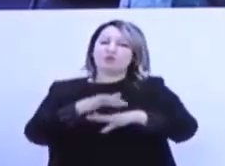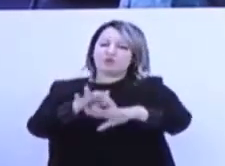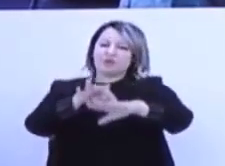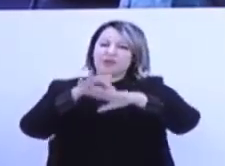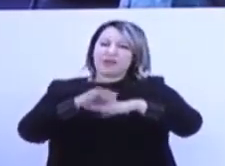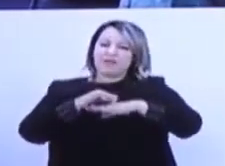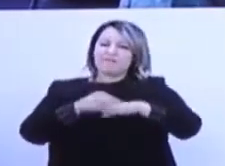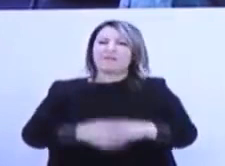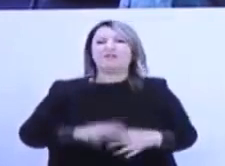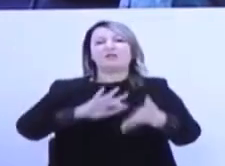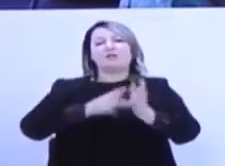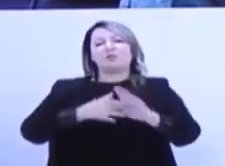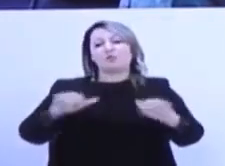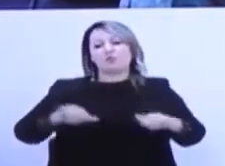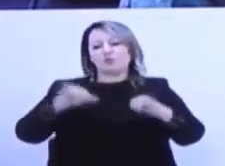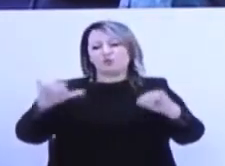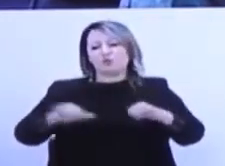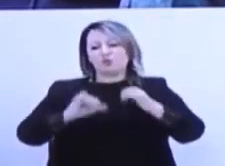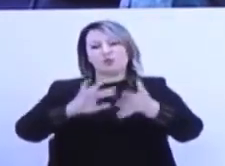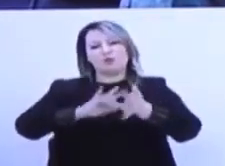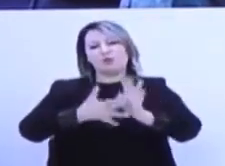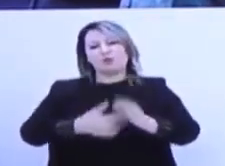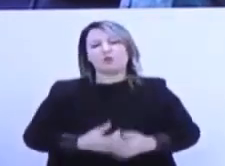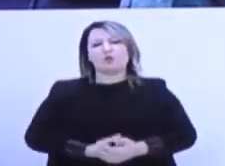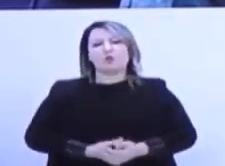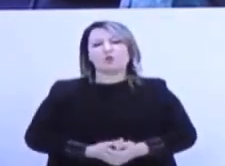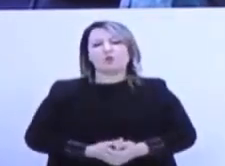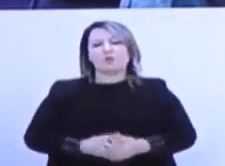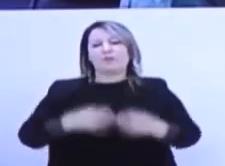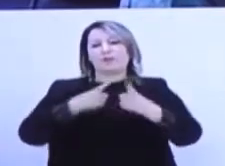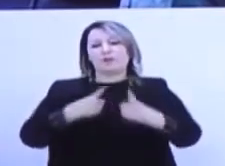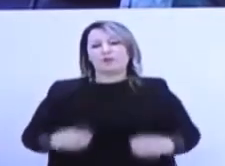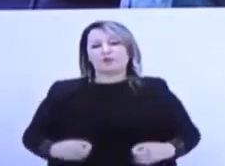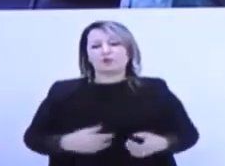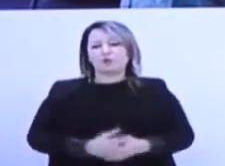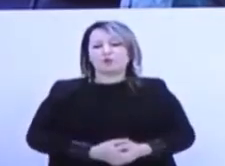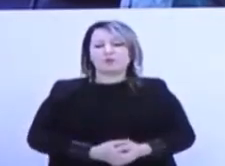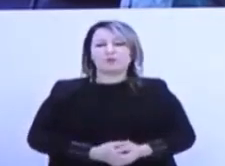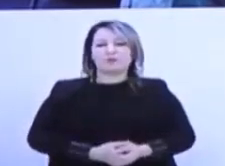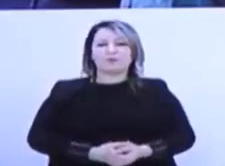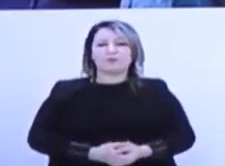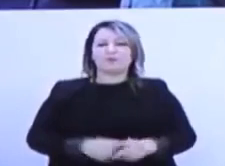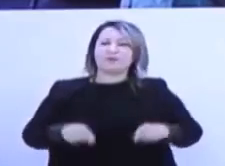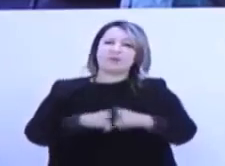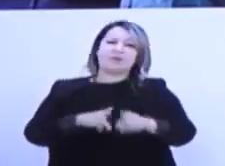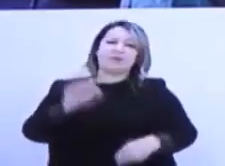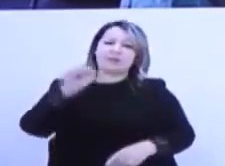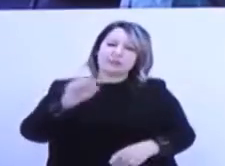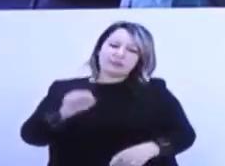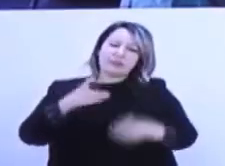لكم ولكل الشباب ولكل النواب وكذلك للسيناتور